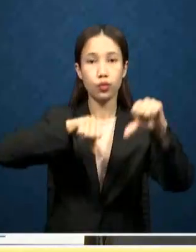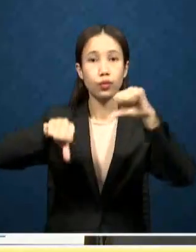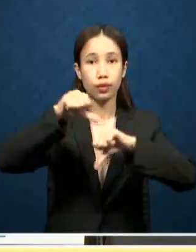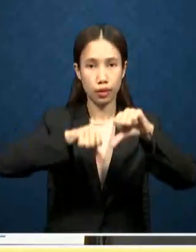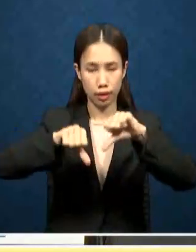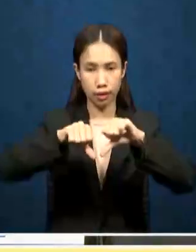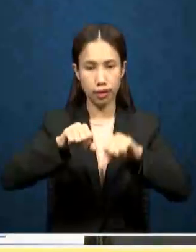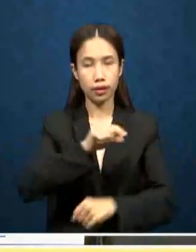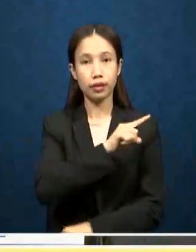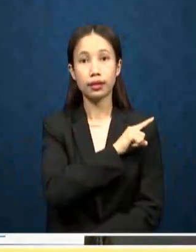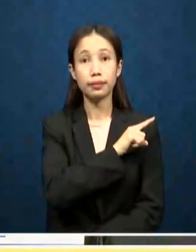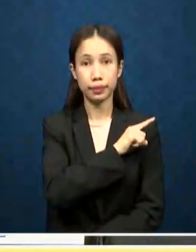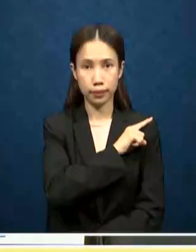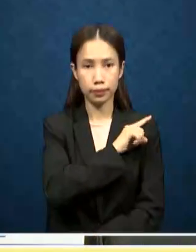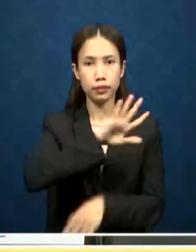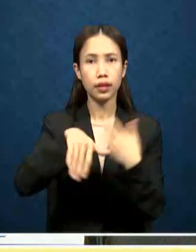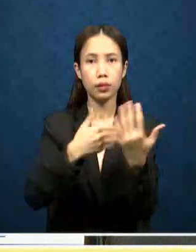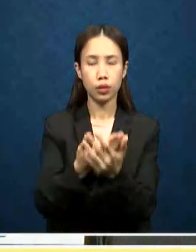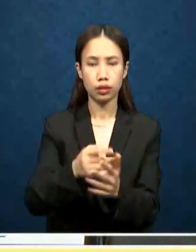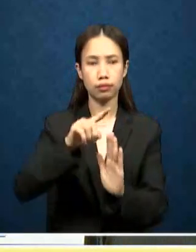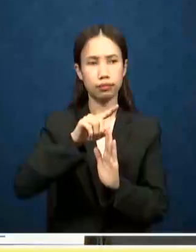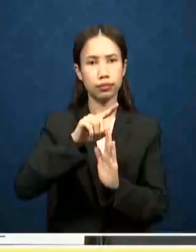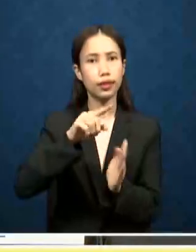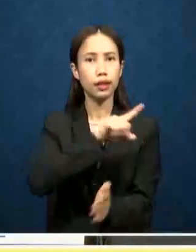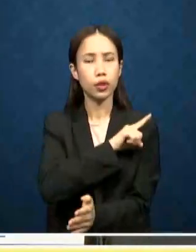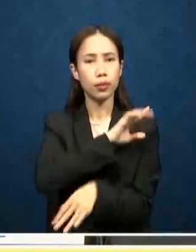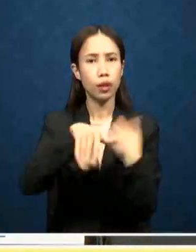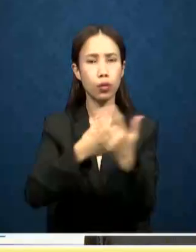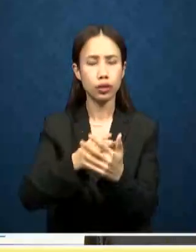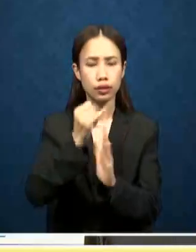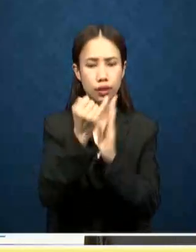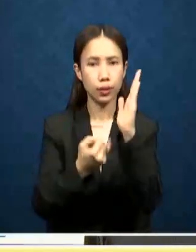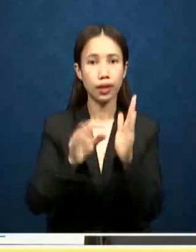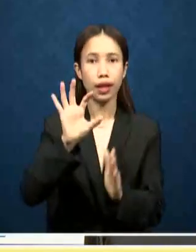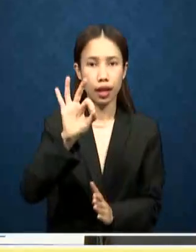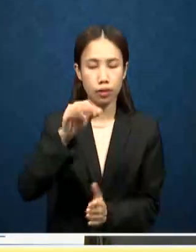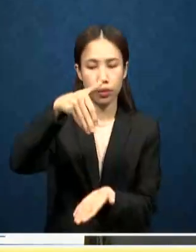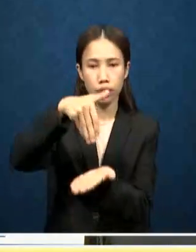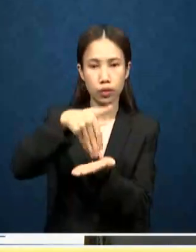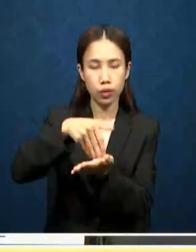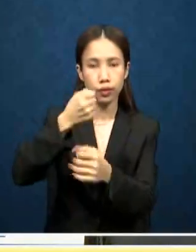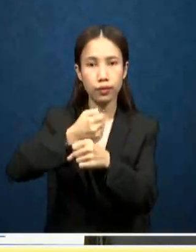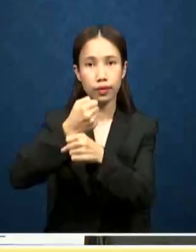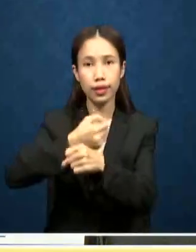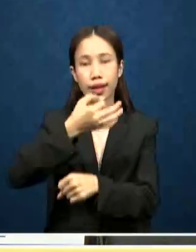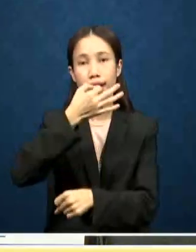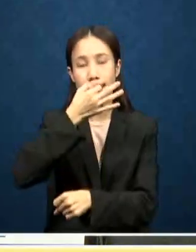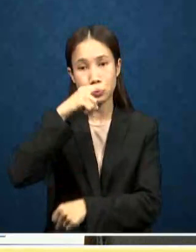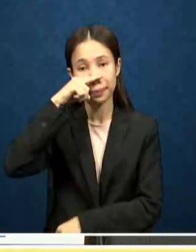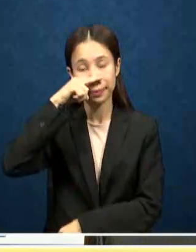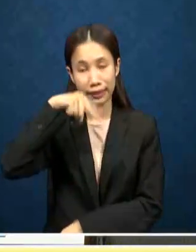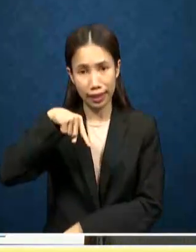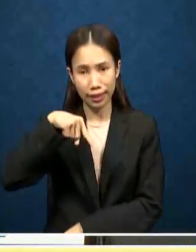ที่รับผิดชอบเอ่อทั้งหมด 9จังหวัดมีศูนย์พัฒนาอาชีพราษฎรไทยชายแดนเนี่ย